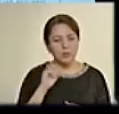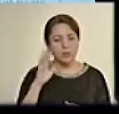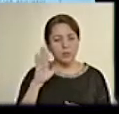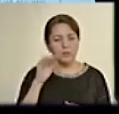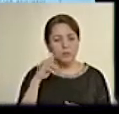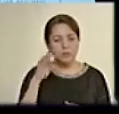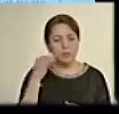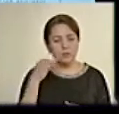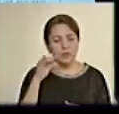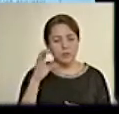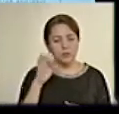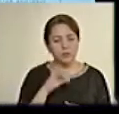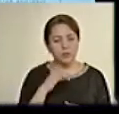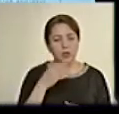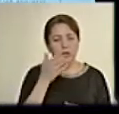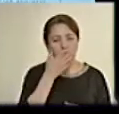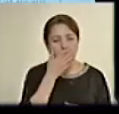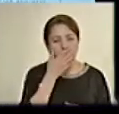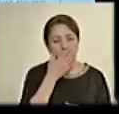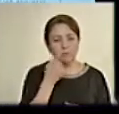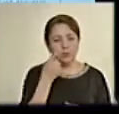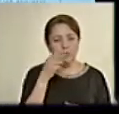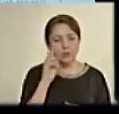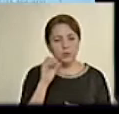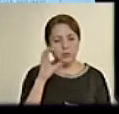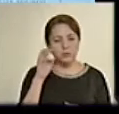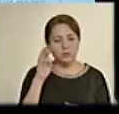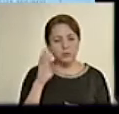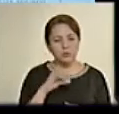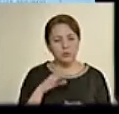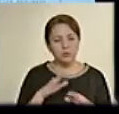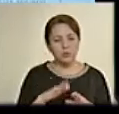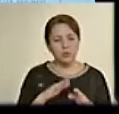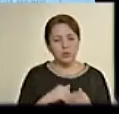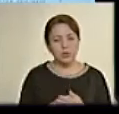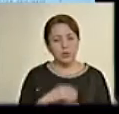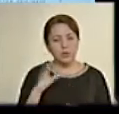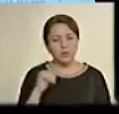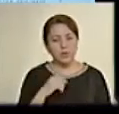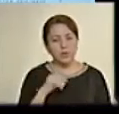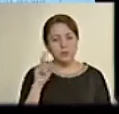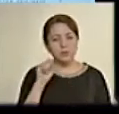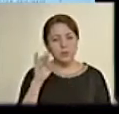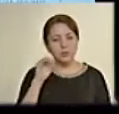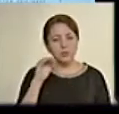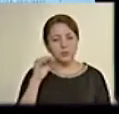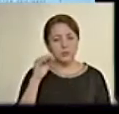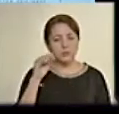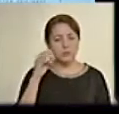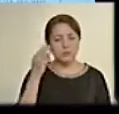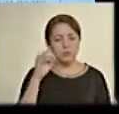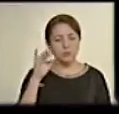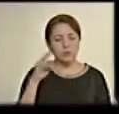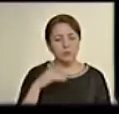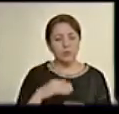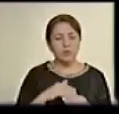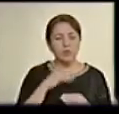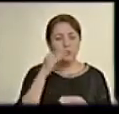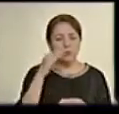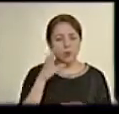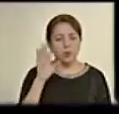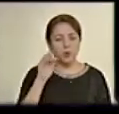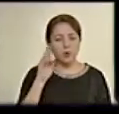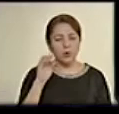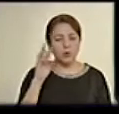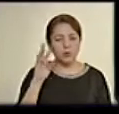qismi, Turkmanistonning Murg'ob daryosigacha bo'lgan hududlar va Zarafshon daryosining yuqori oqimigacha bo'lgan